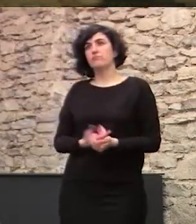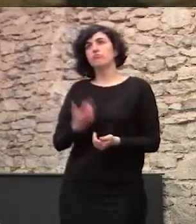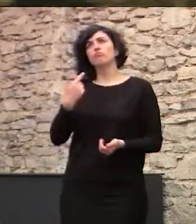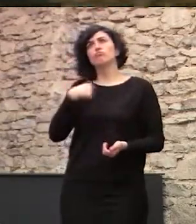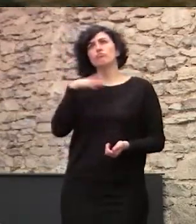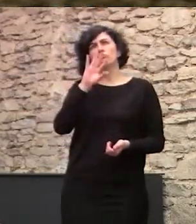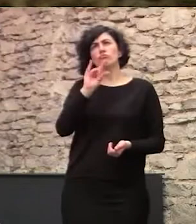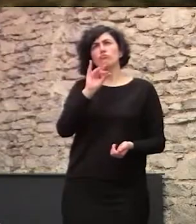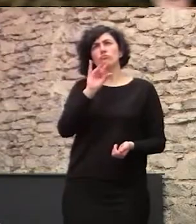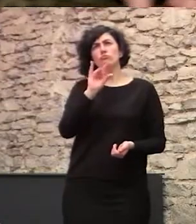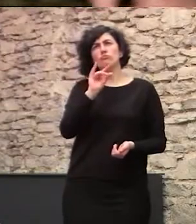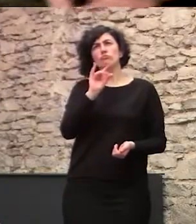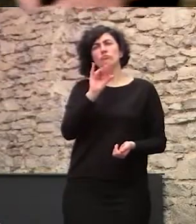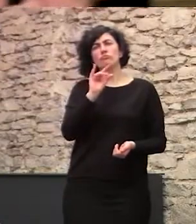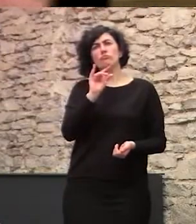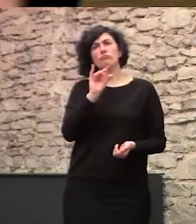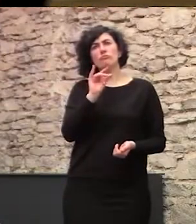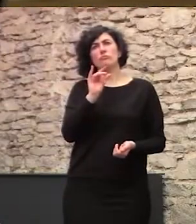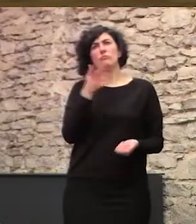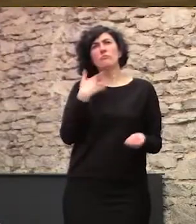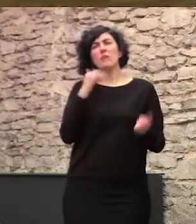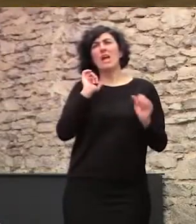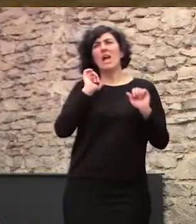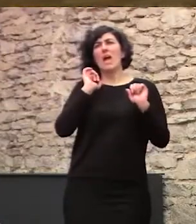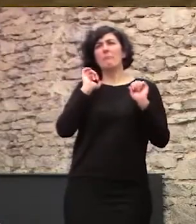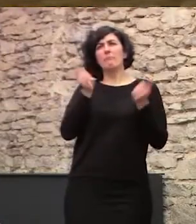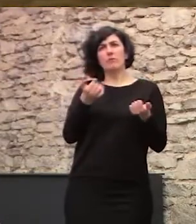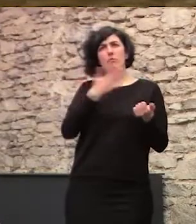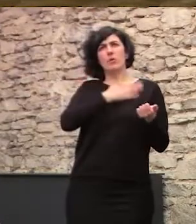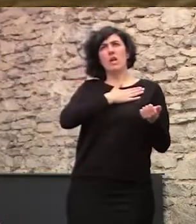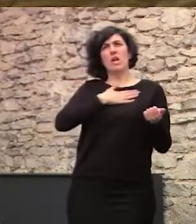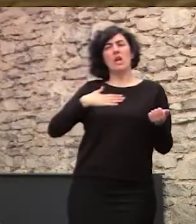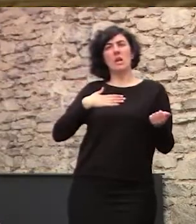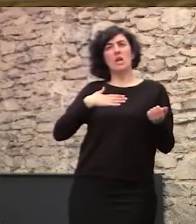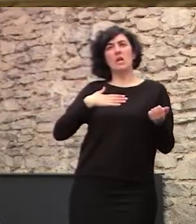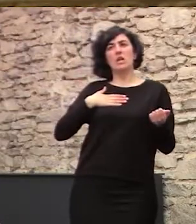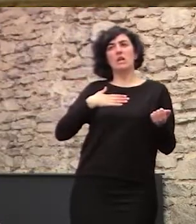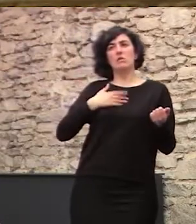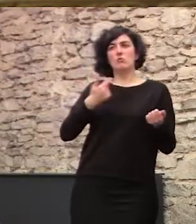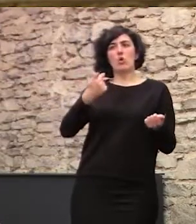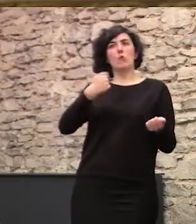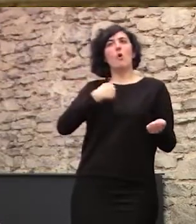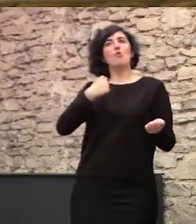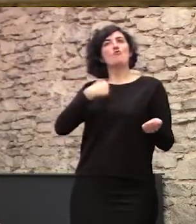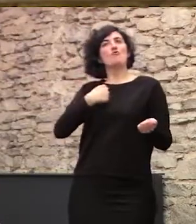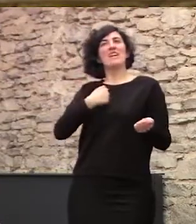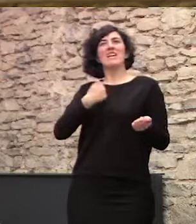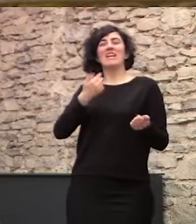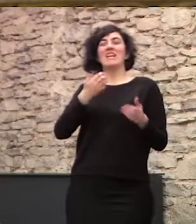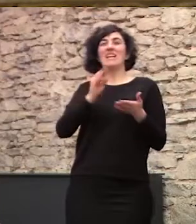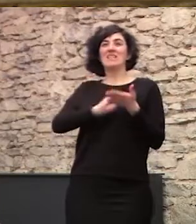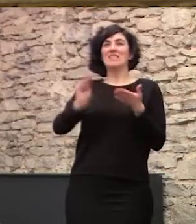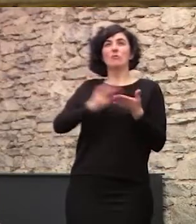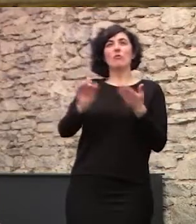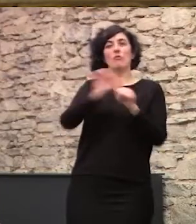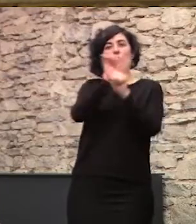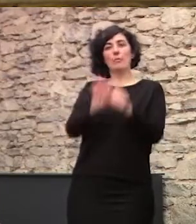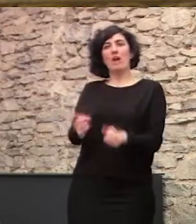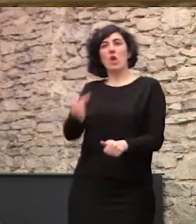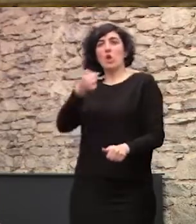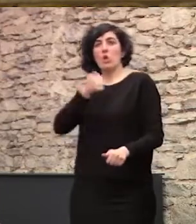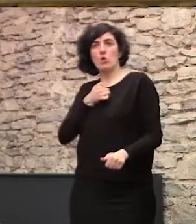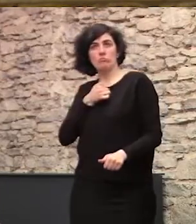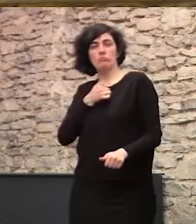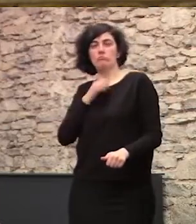Bai, bueno, nahiko, nik uste hasiatik nahiko garbi neukalea, ez nuela berriro lehenengo pertsonara bilin nahi. Edo erabiltzen baldin, bueno, ez nuela nahi